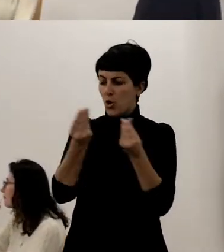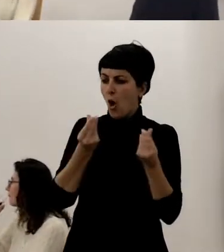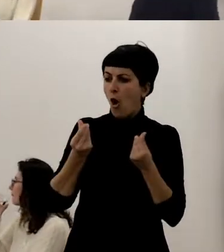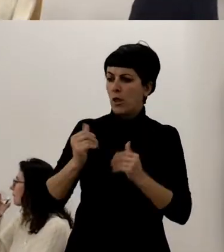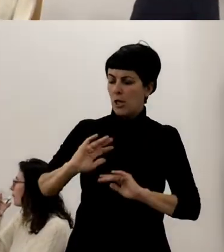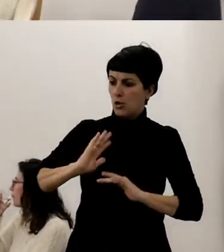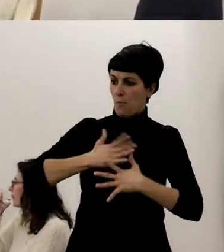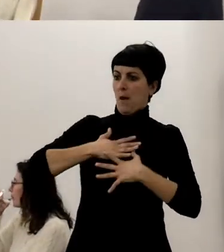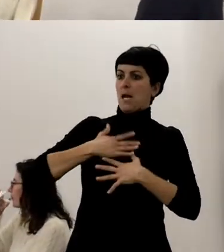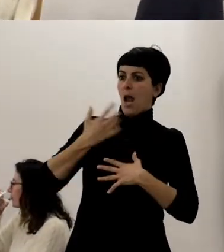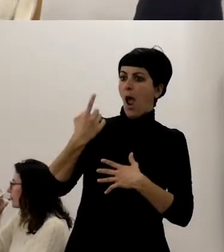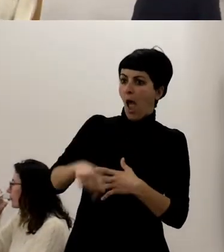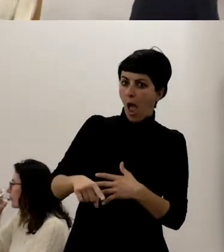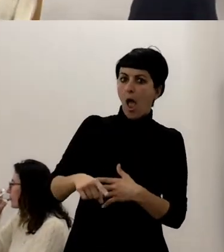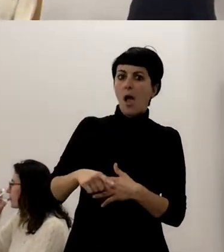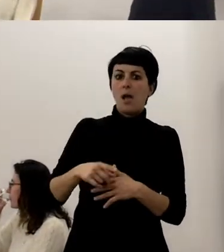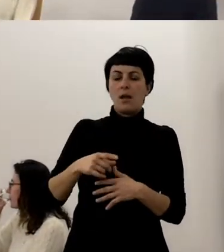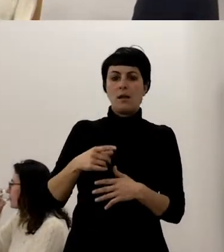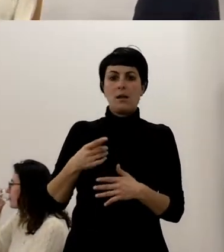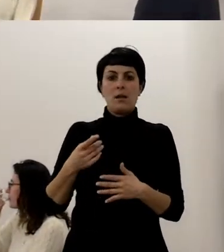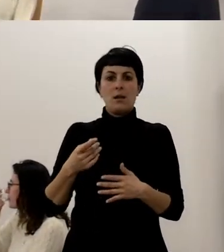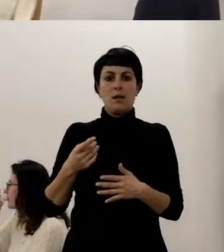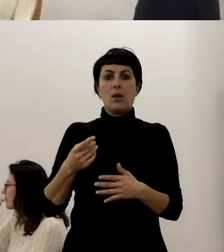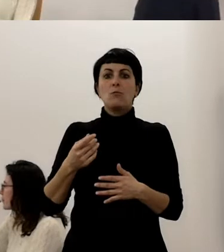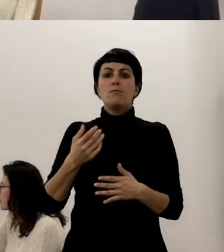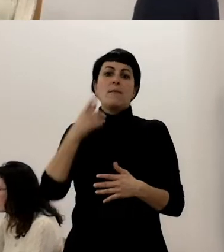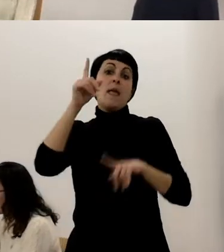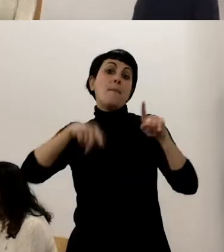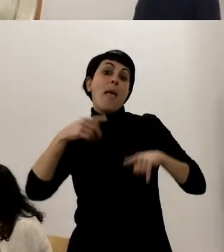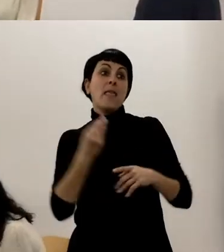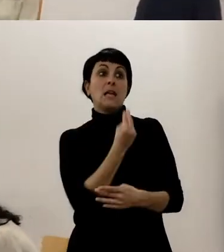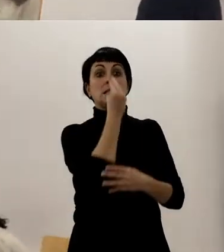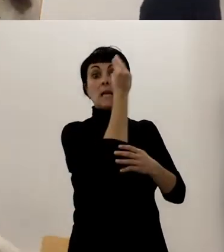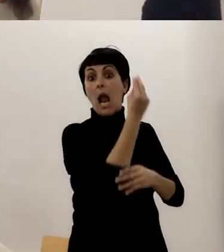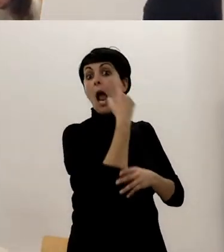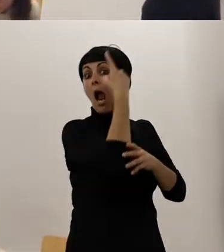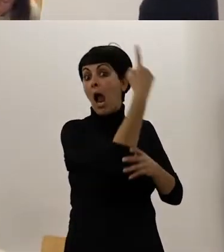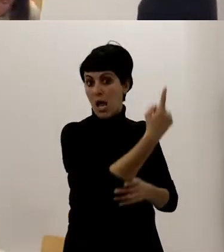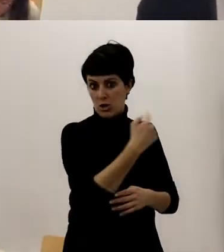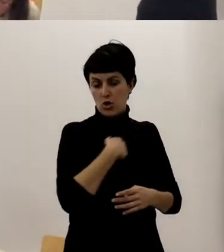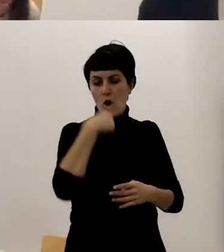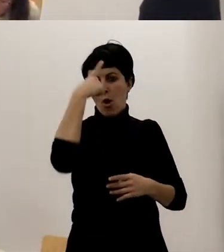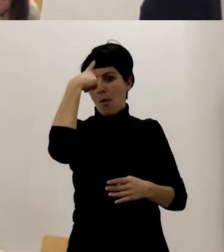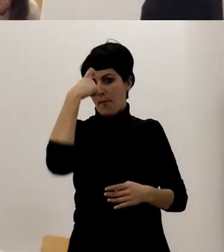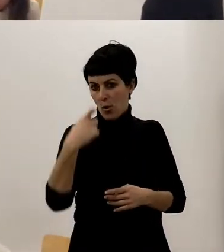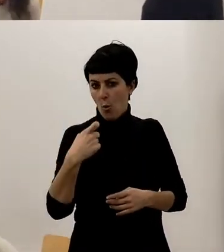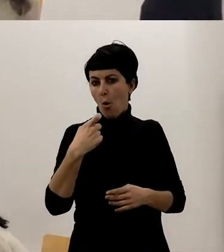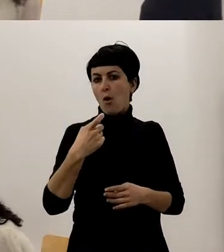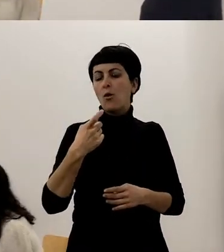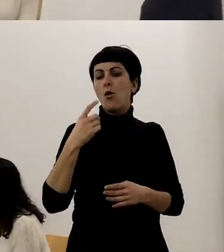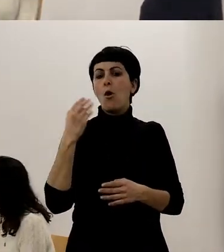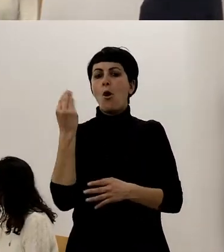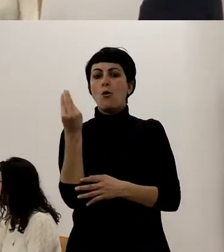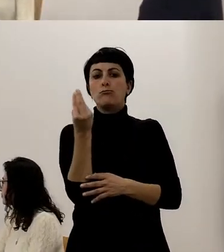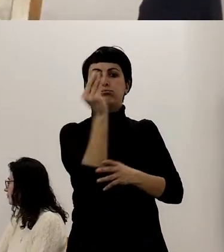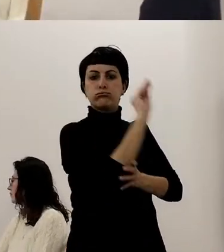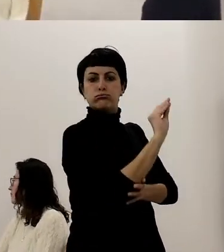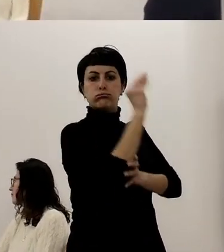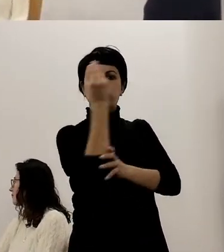sorpresa. Sobretot, depèn de quin gegant, no? Jo em recordo un moment, oi, un girar al final d'una